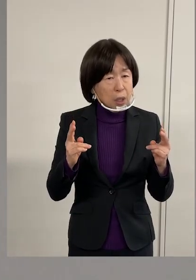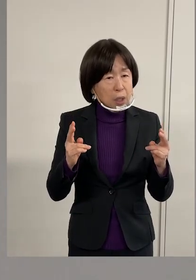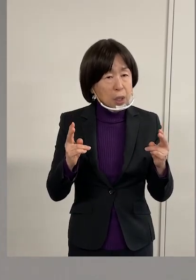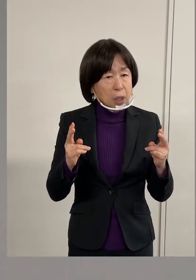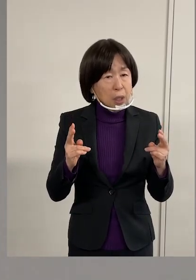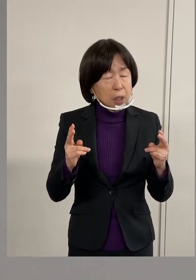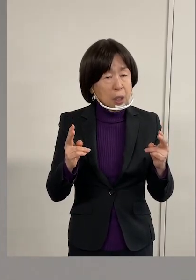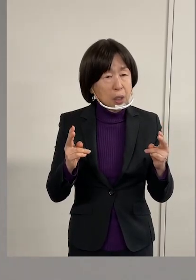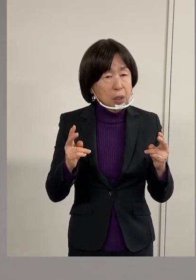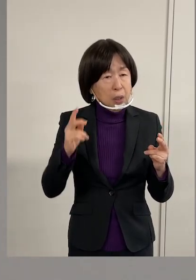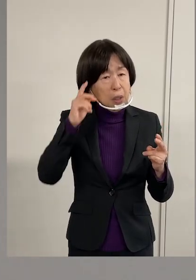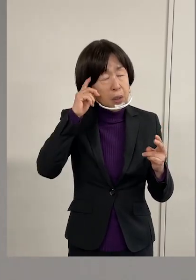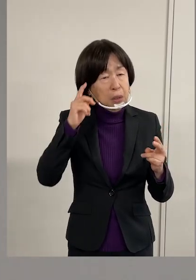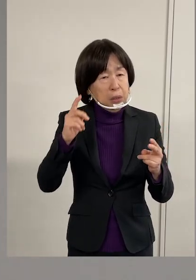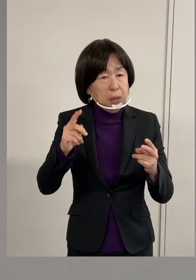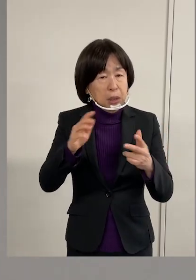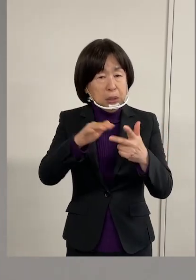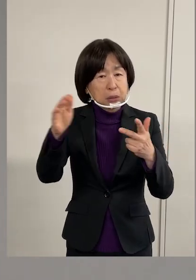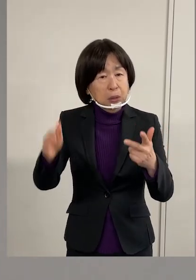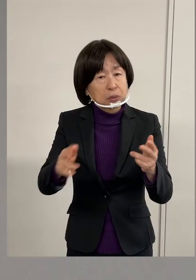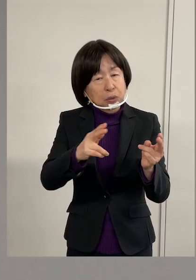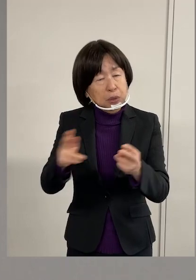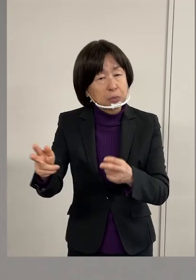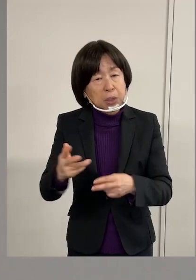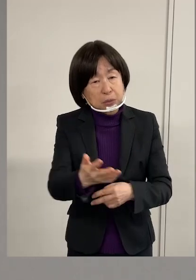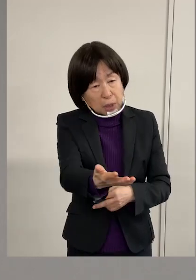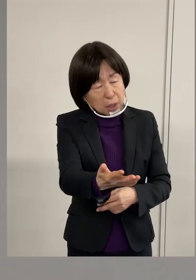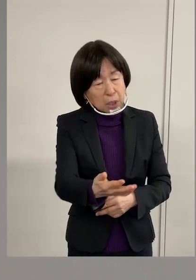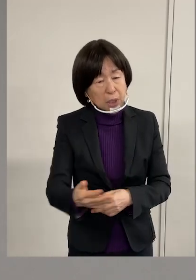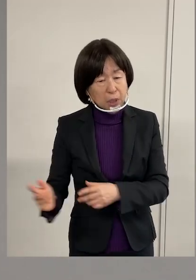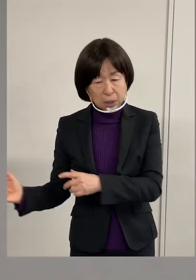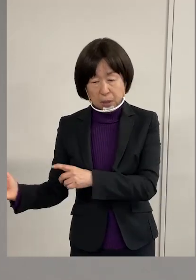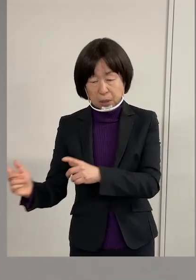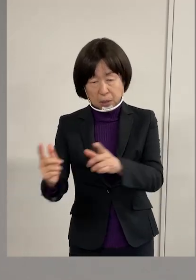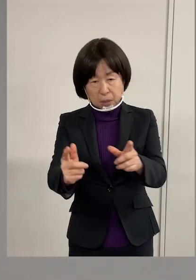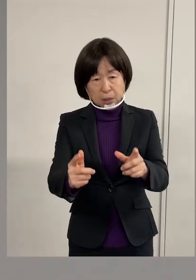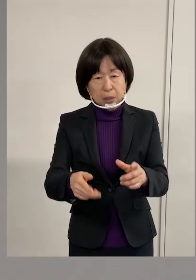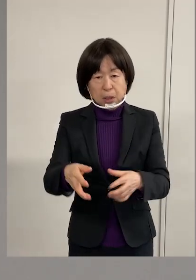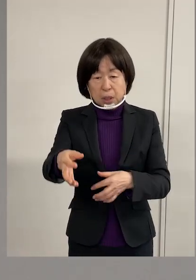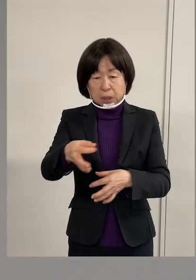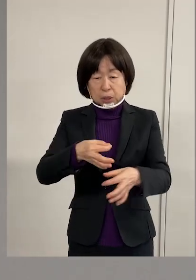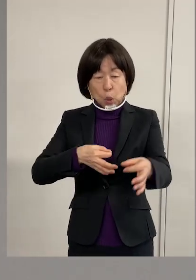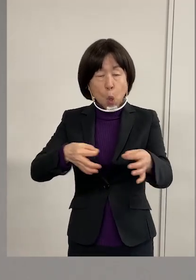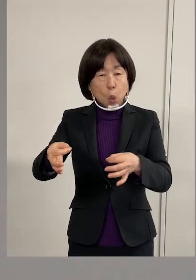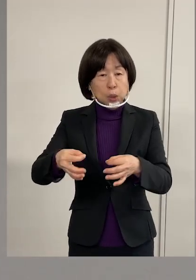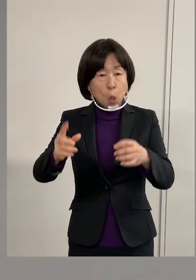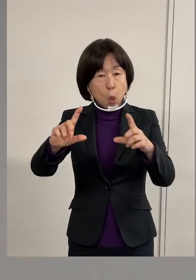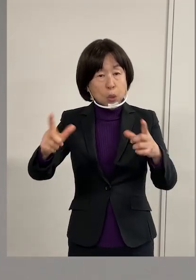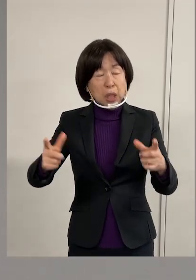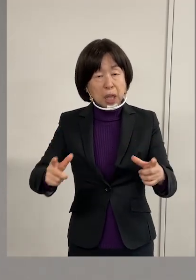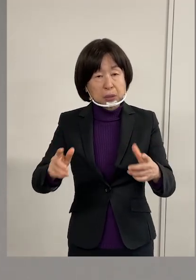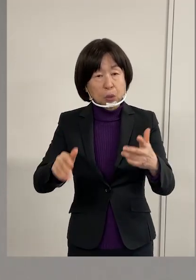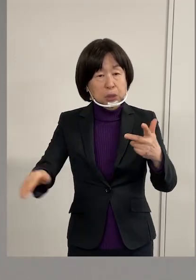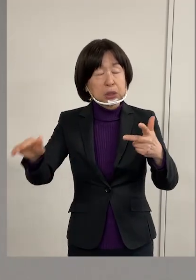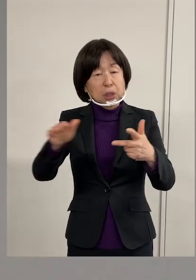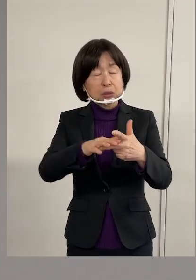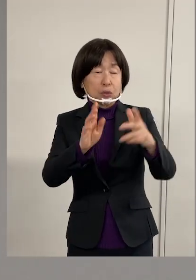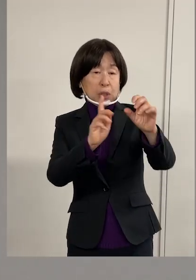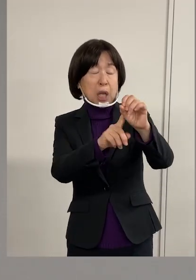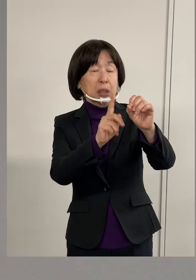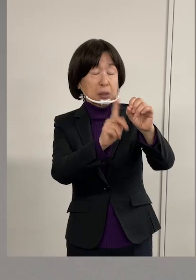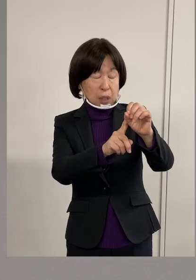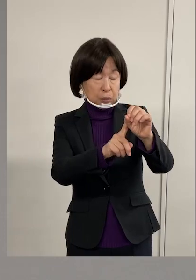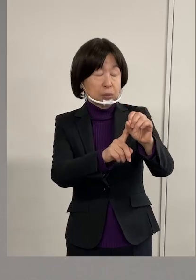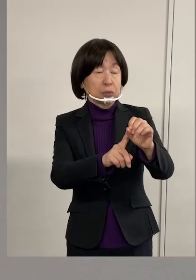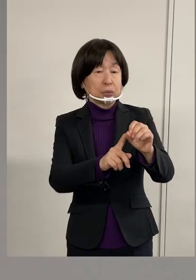備ということでいいんでしょうか。 もともとの狙いが商業系の施設ということをずっと狙ってきているので、商業系の